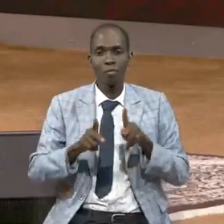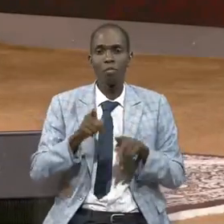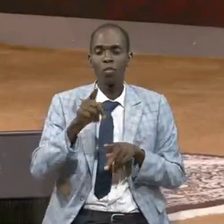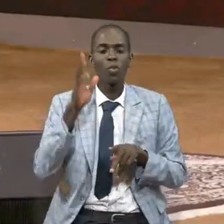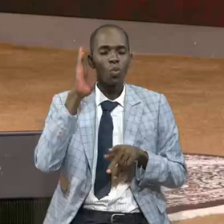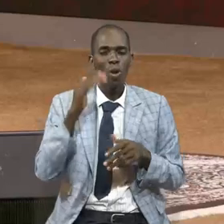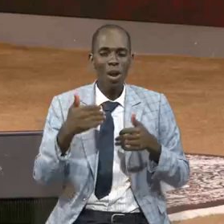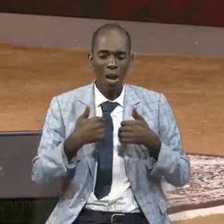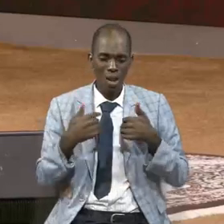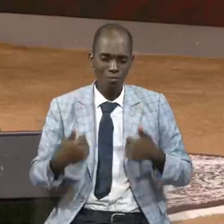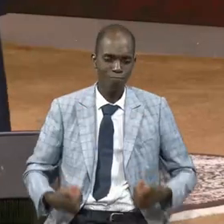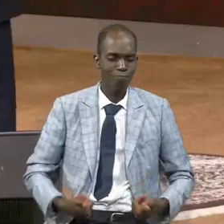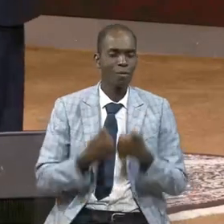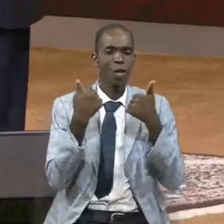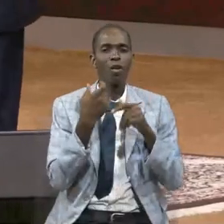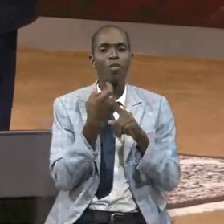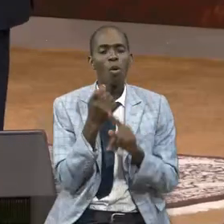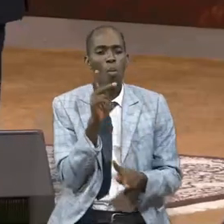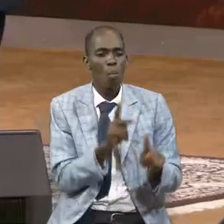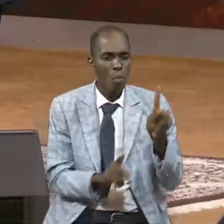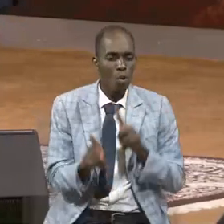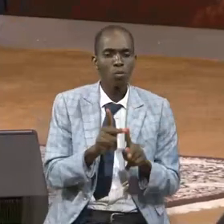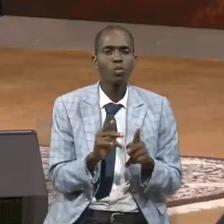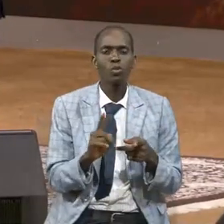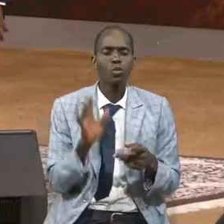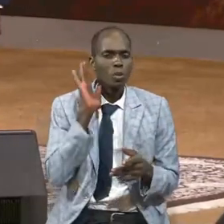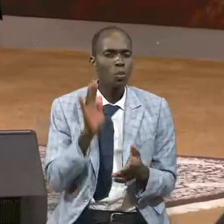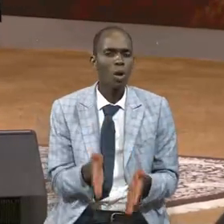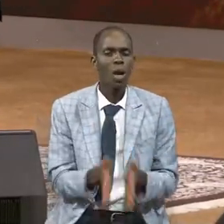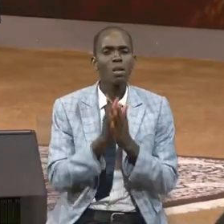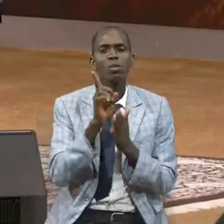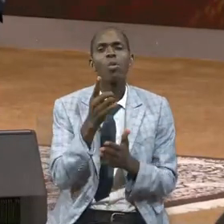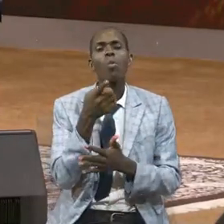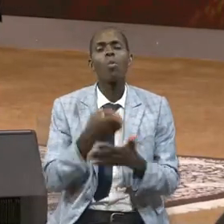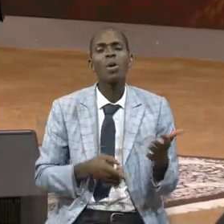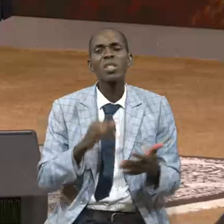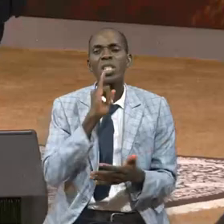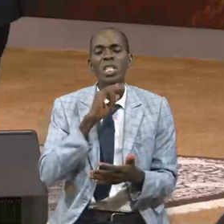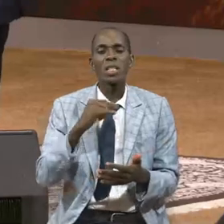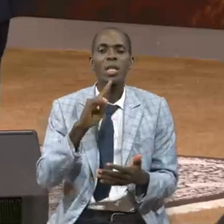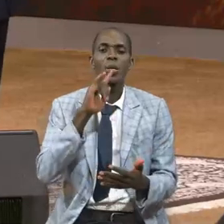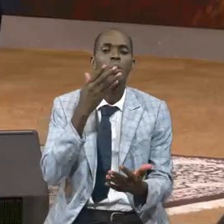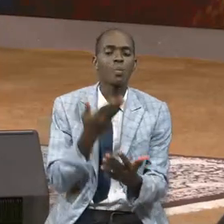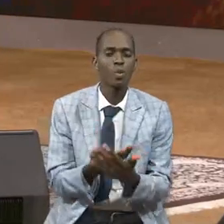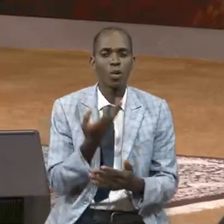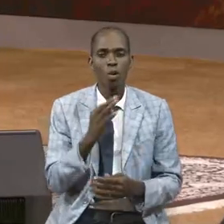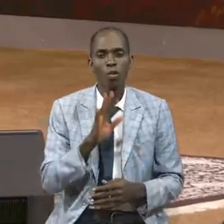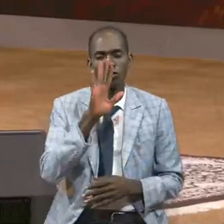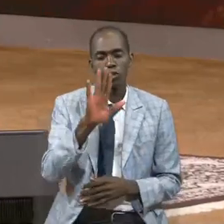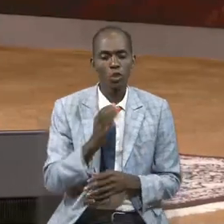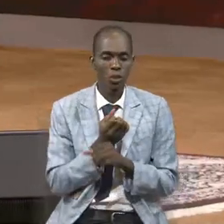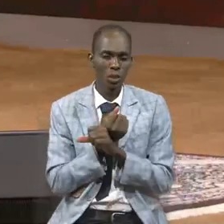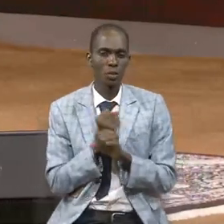L'évidence que vous êtes né de nouveau, l'évidence que vous êtes sauvé, c'est que en ces temps